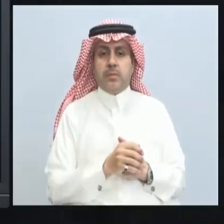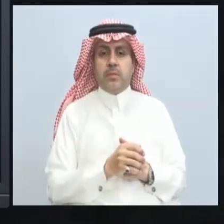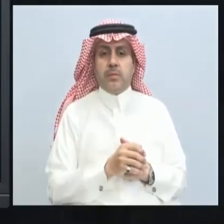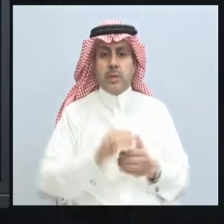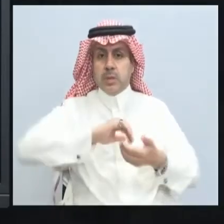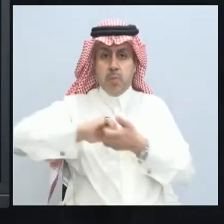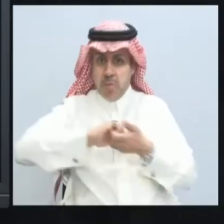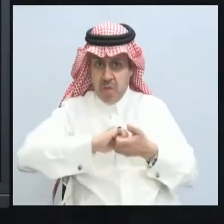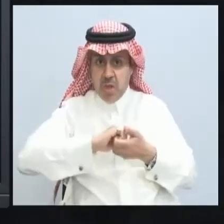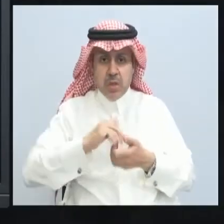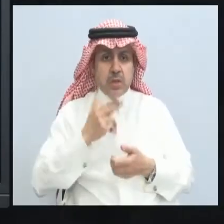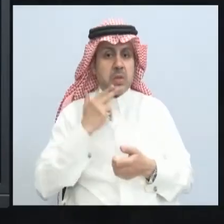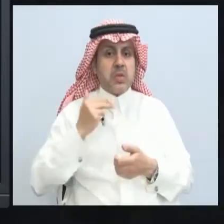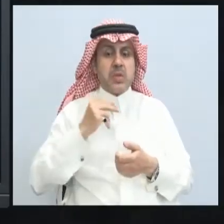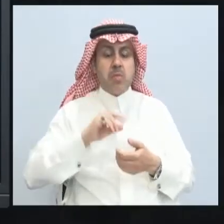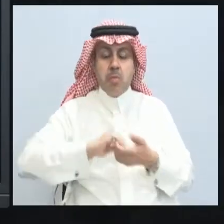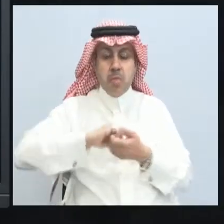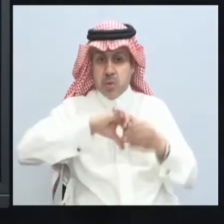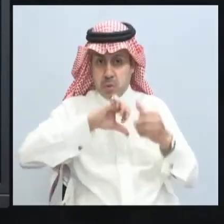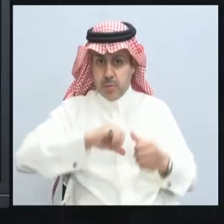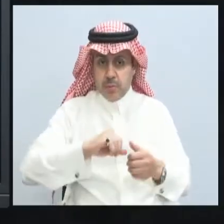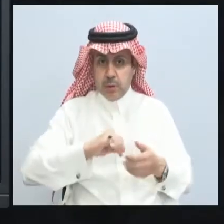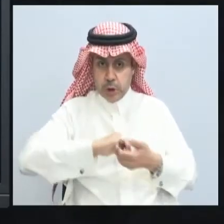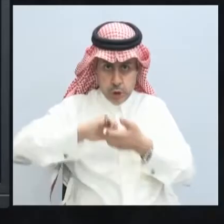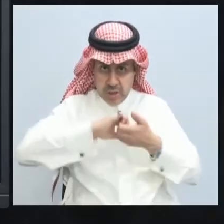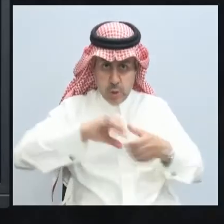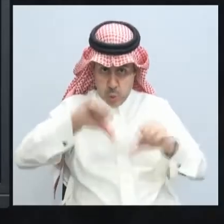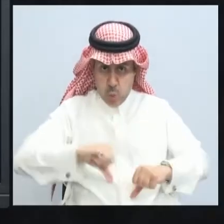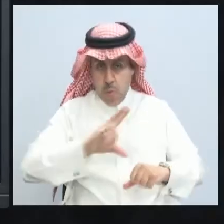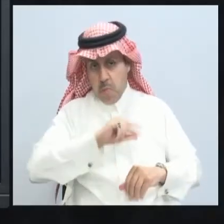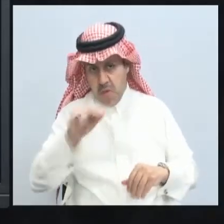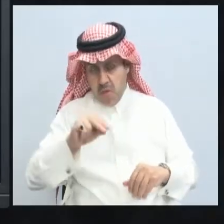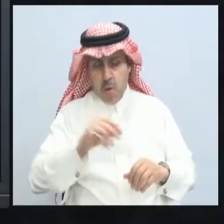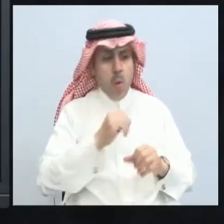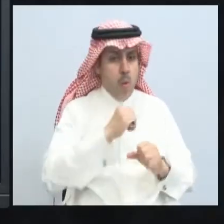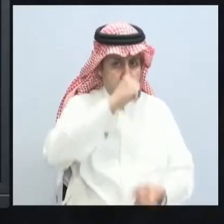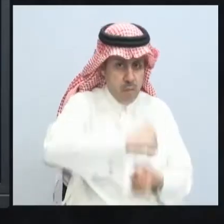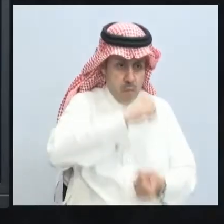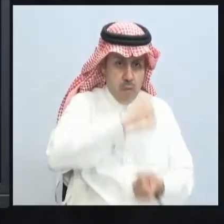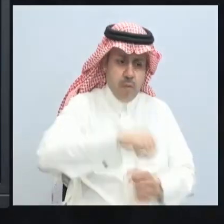بنافخ الكير ما وجه الربط بينهما ما وجه الشبه